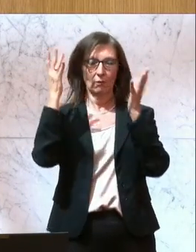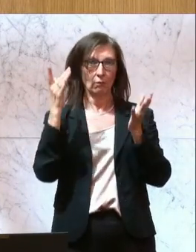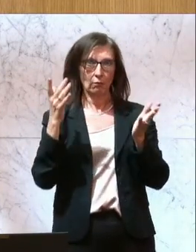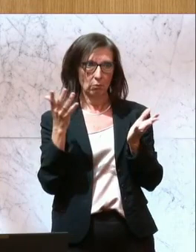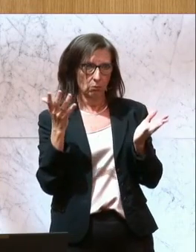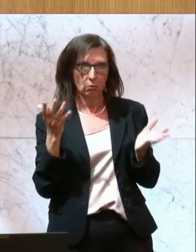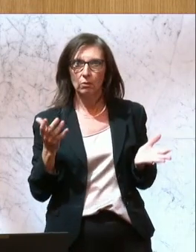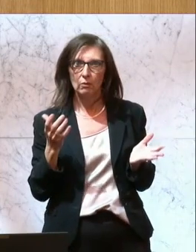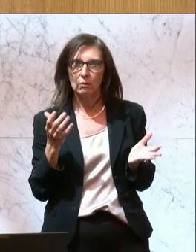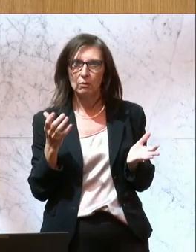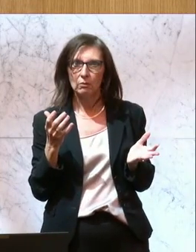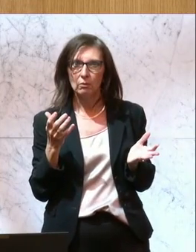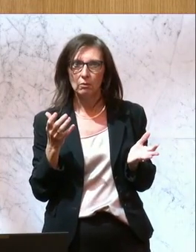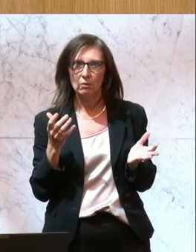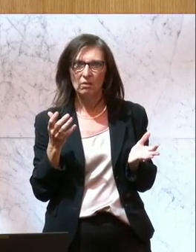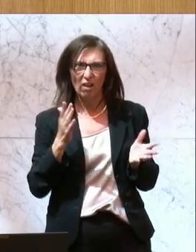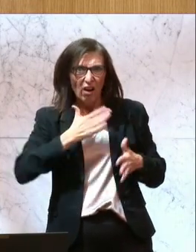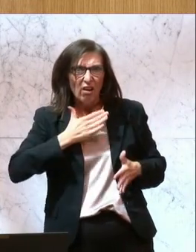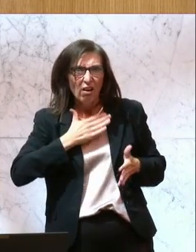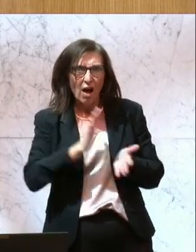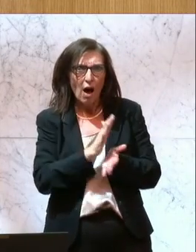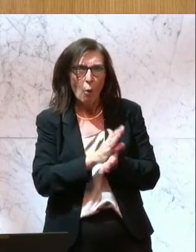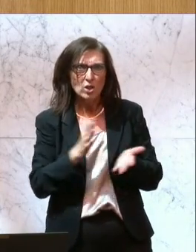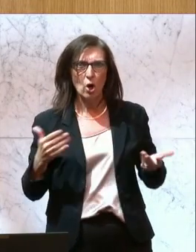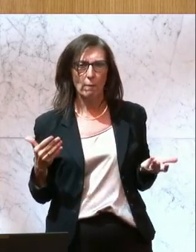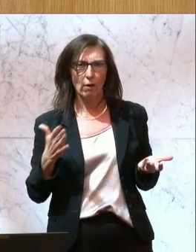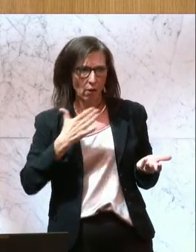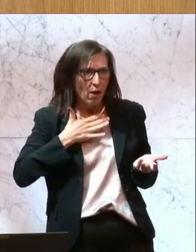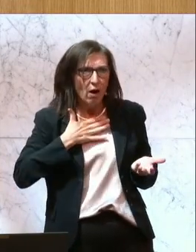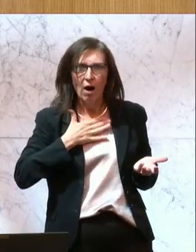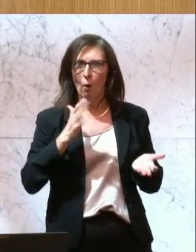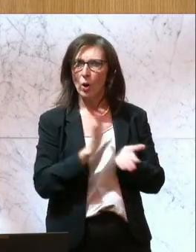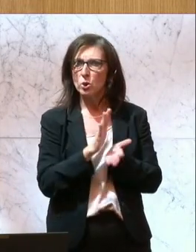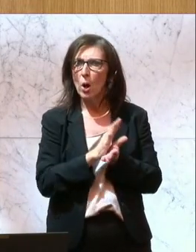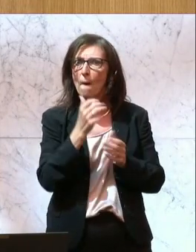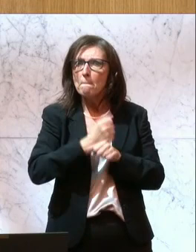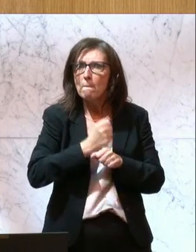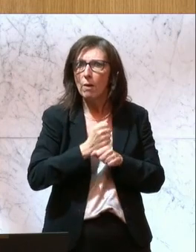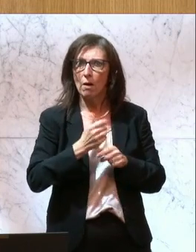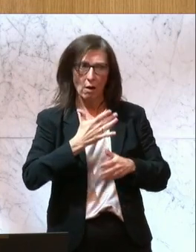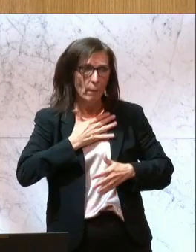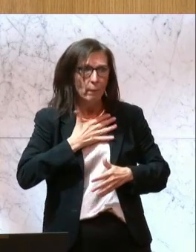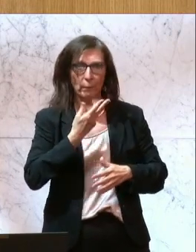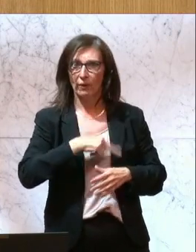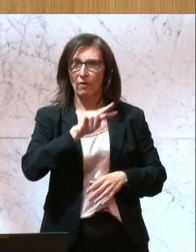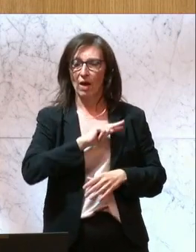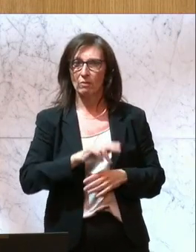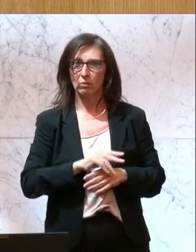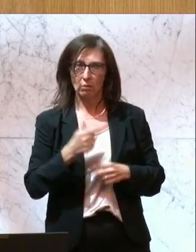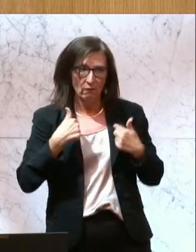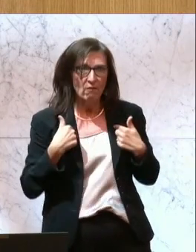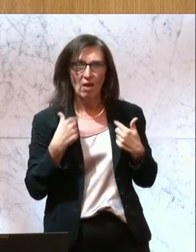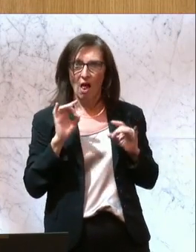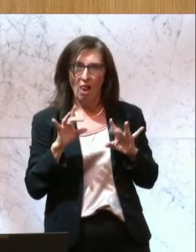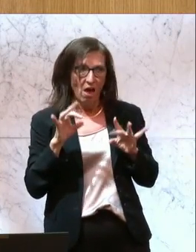gesagt, ja, but that's our job. Das ist doch unser Job. Das ist doch unsere Verantwortung, den Kindern,